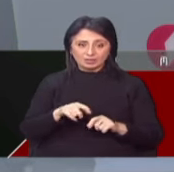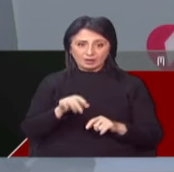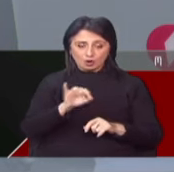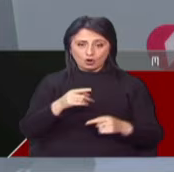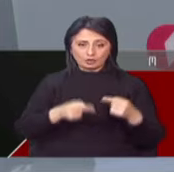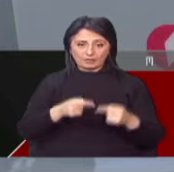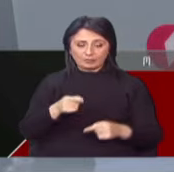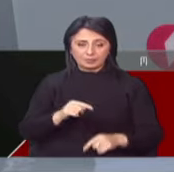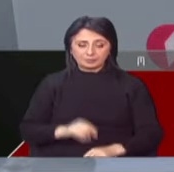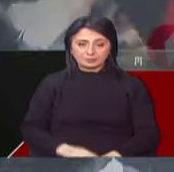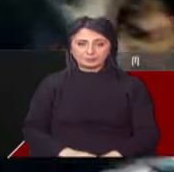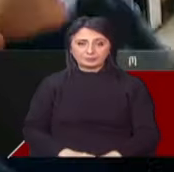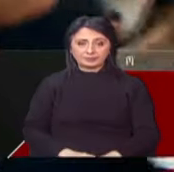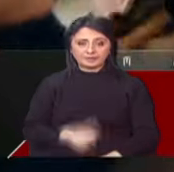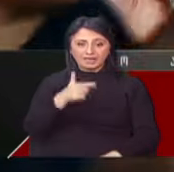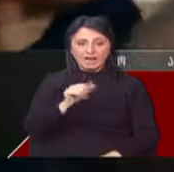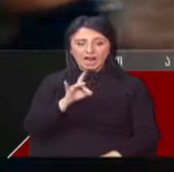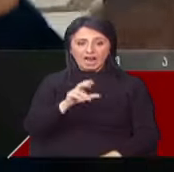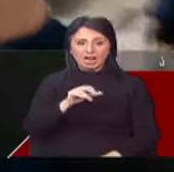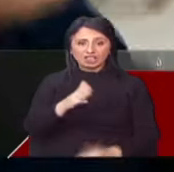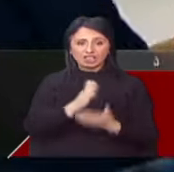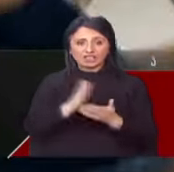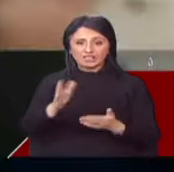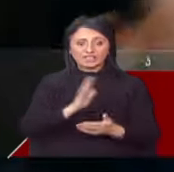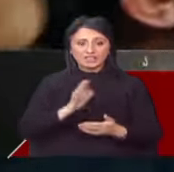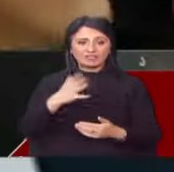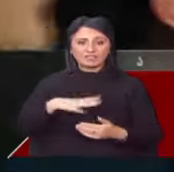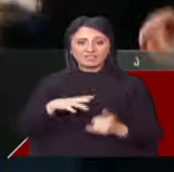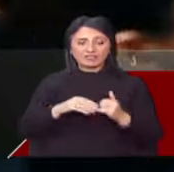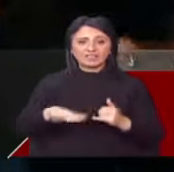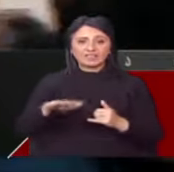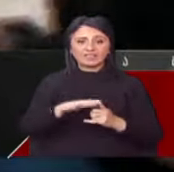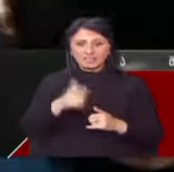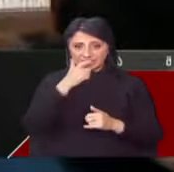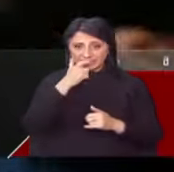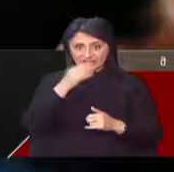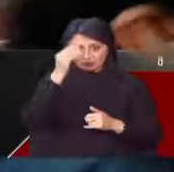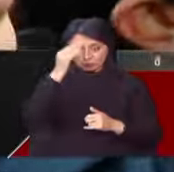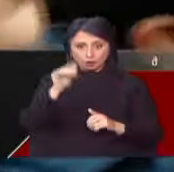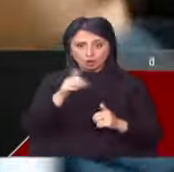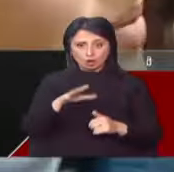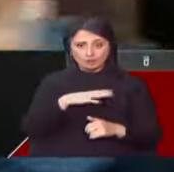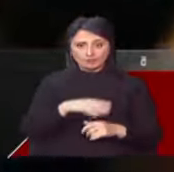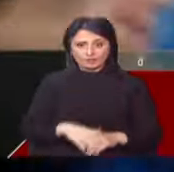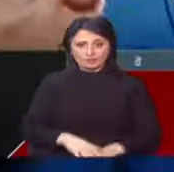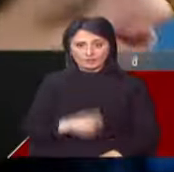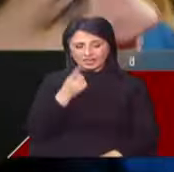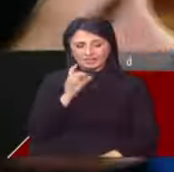se dau ebian. Garegis nacili ru ariho, Saakashvilis teritoria, Saakashvilis poziția rogori.